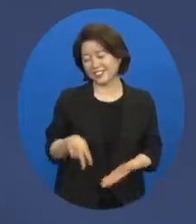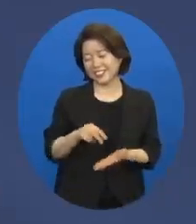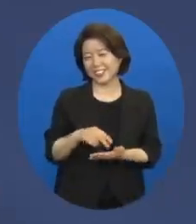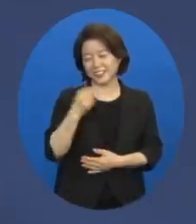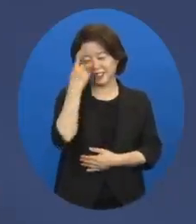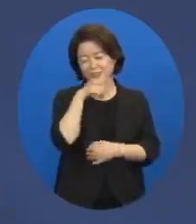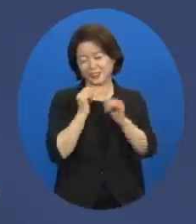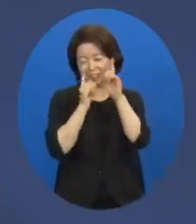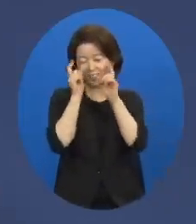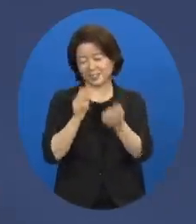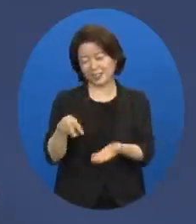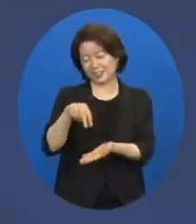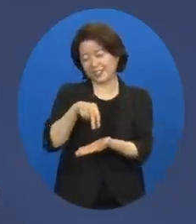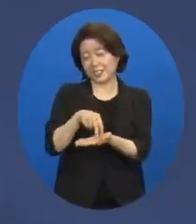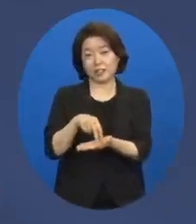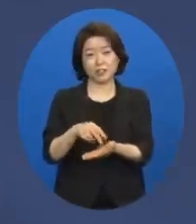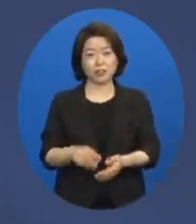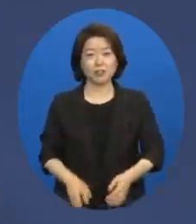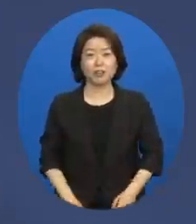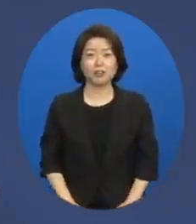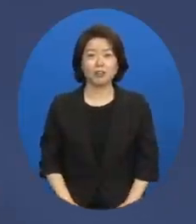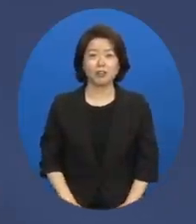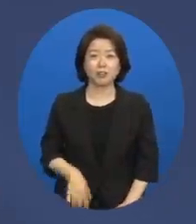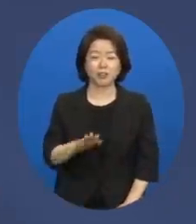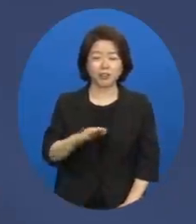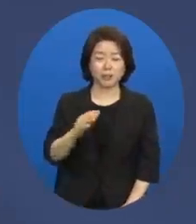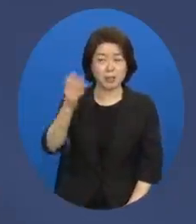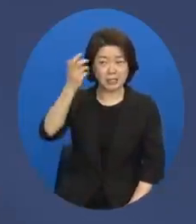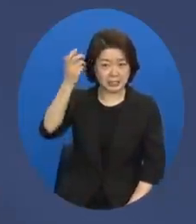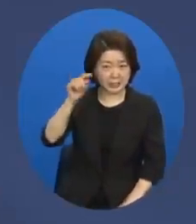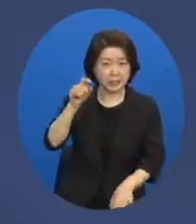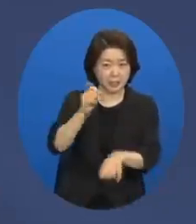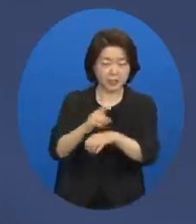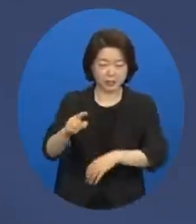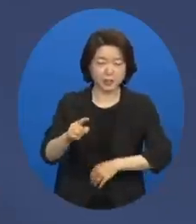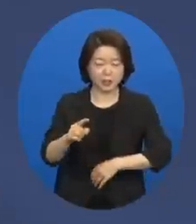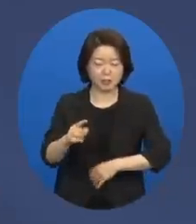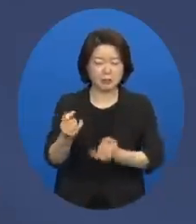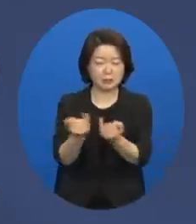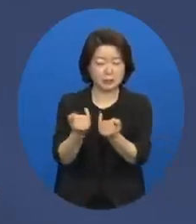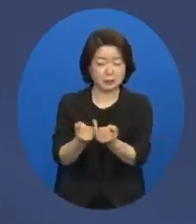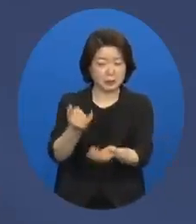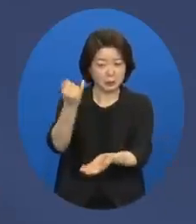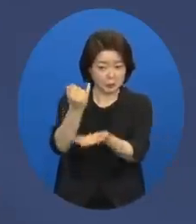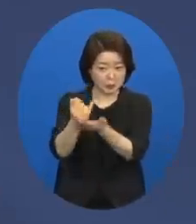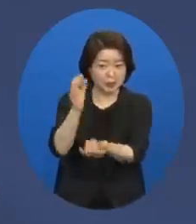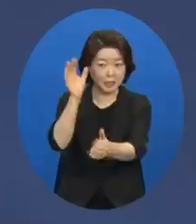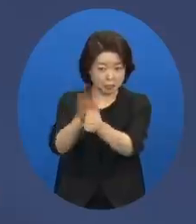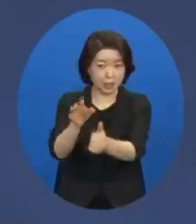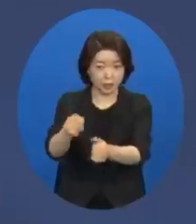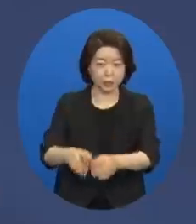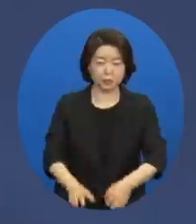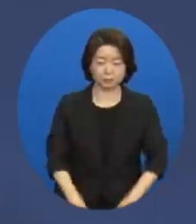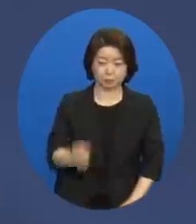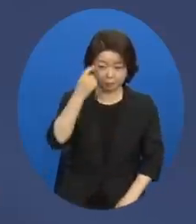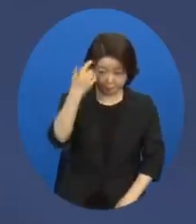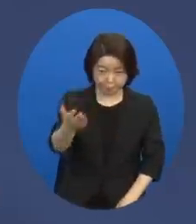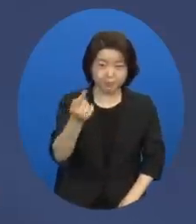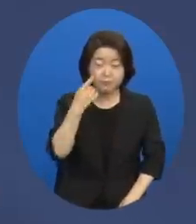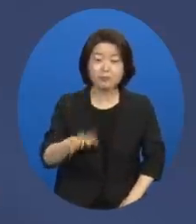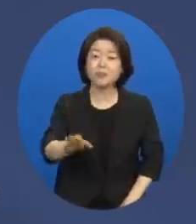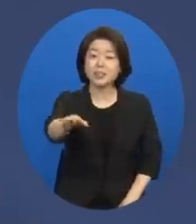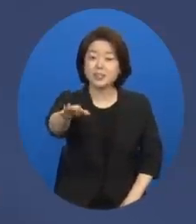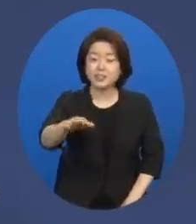관리를 하면서 일어나요. 그래서 오지간한 영성이면 여전도 회장을 시켰겠냐. 내가 묻겠는데 단말 말고